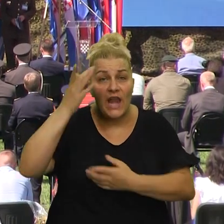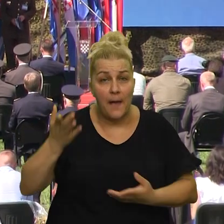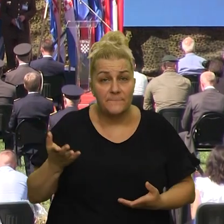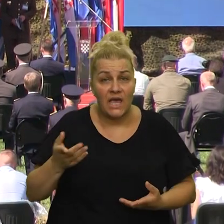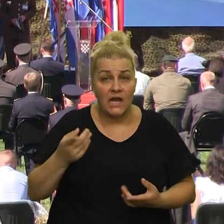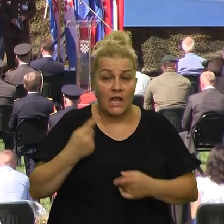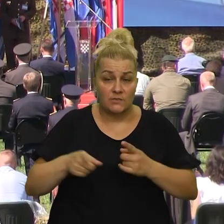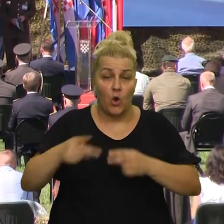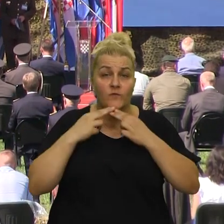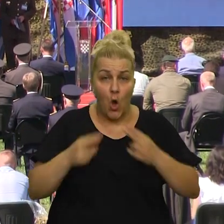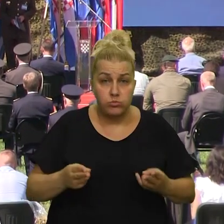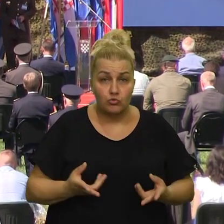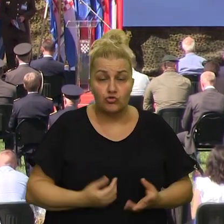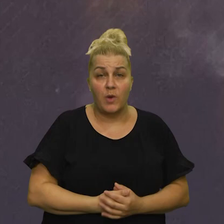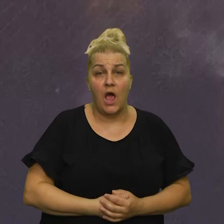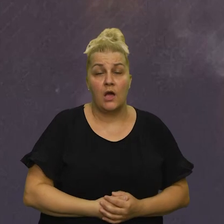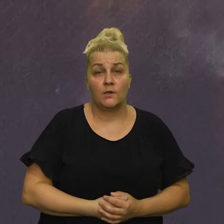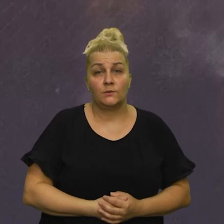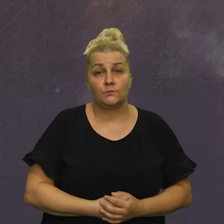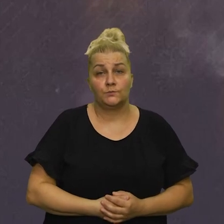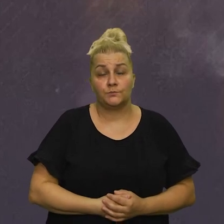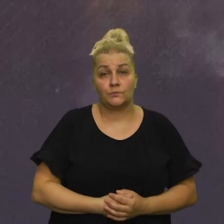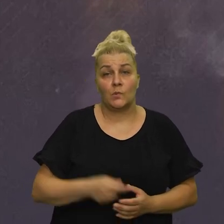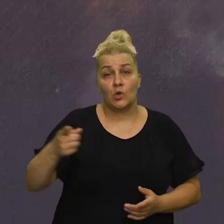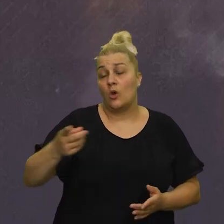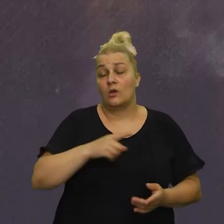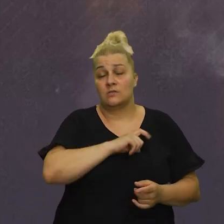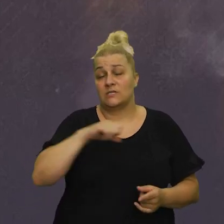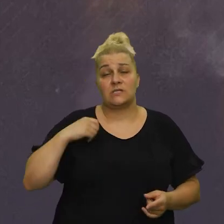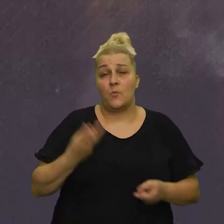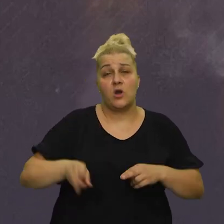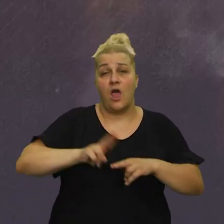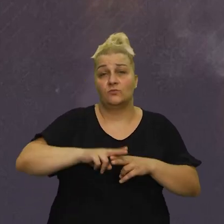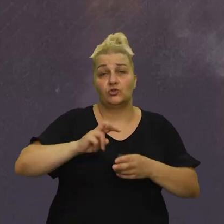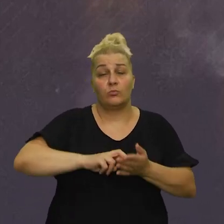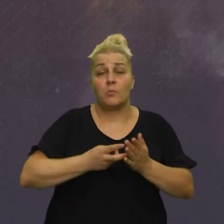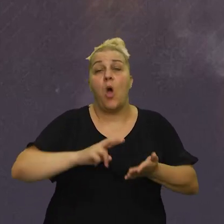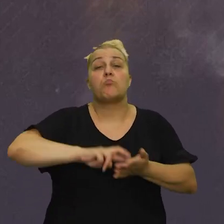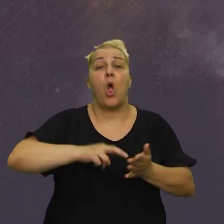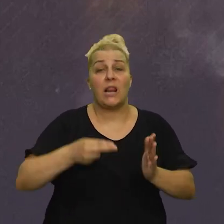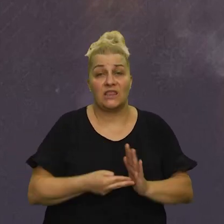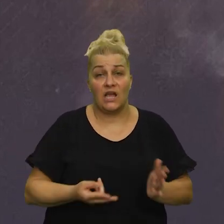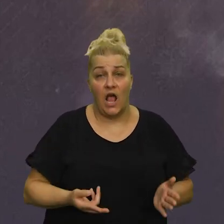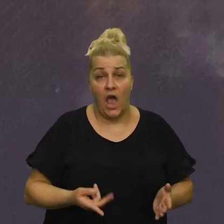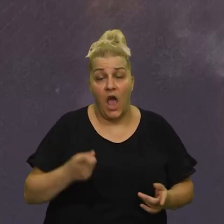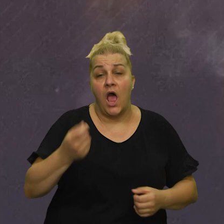namjere optužnice, znači koje su politikanske, da se